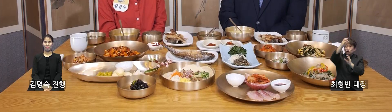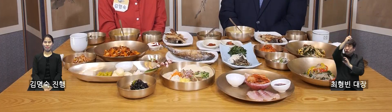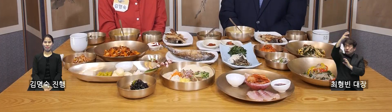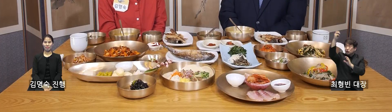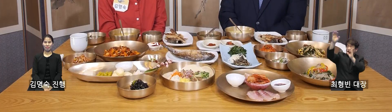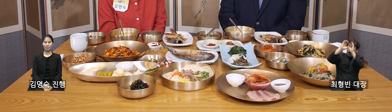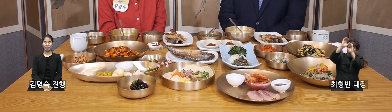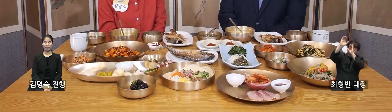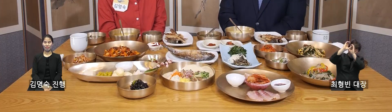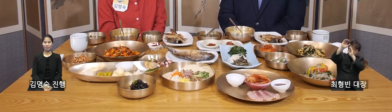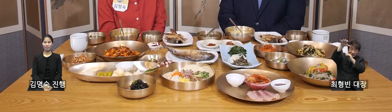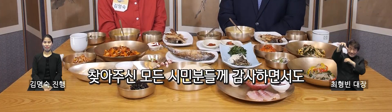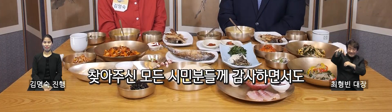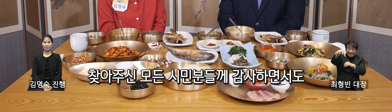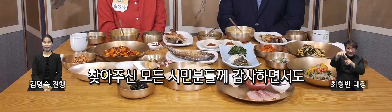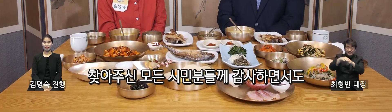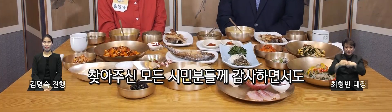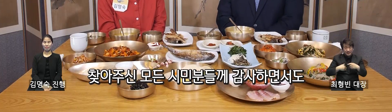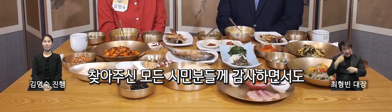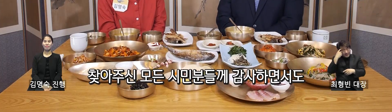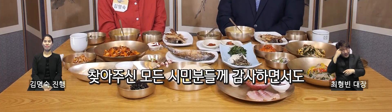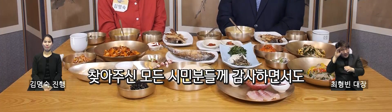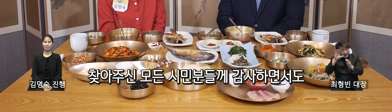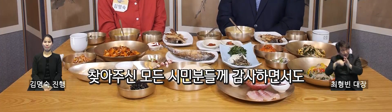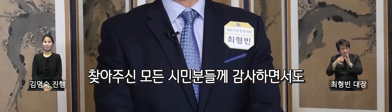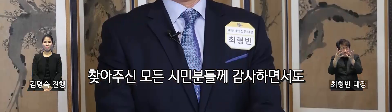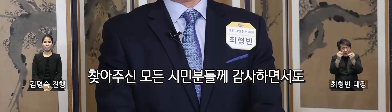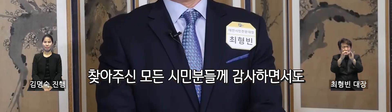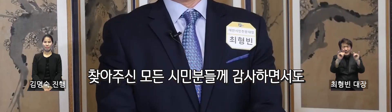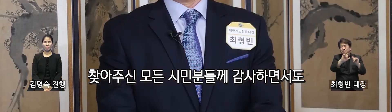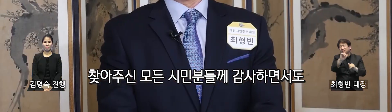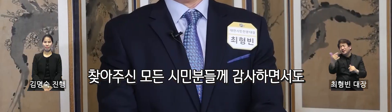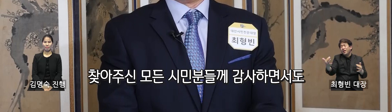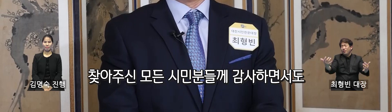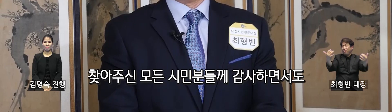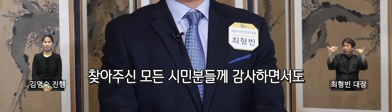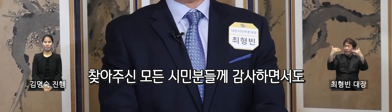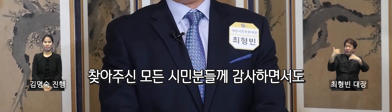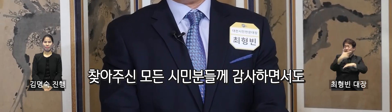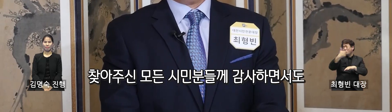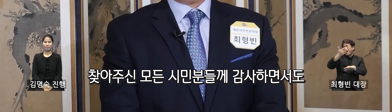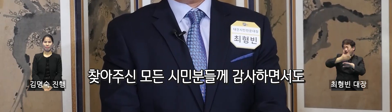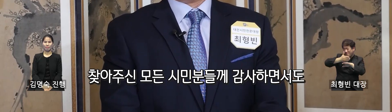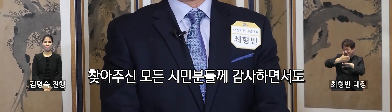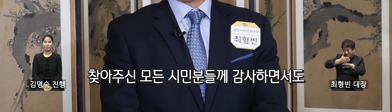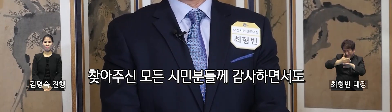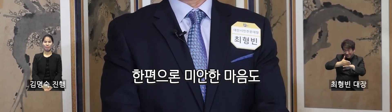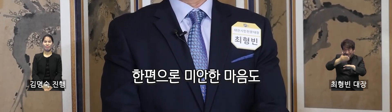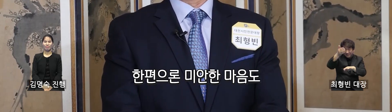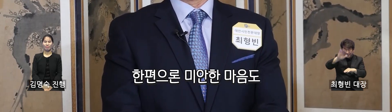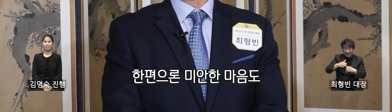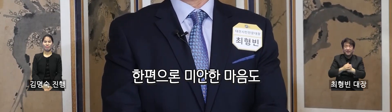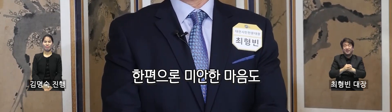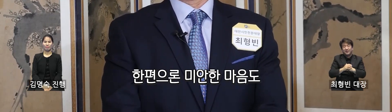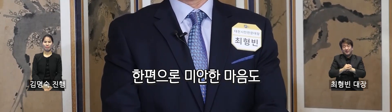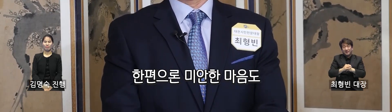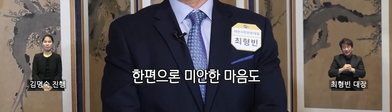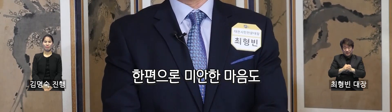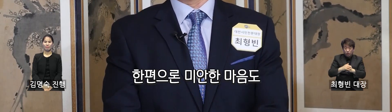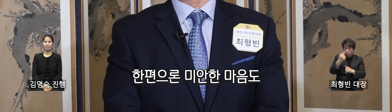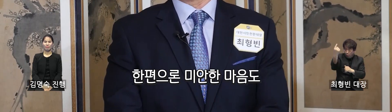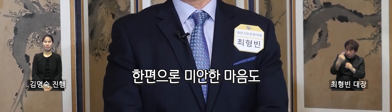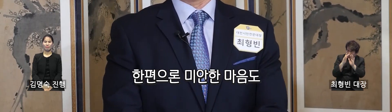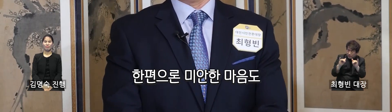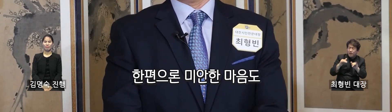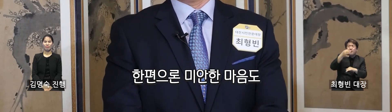아 제가 생각하기에는 참 많은 분들이 찾아주셔서 감사하고 또 고맙고 그런데 아 또 한편으로는 오신 분들은